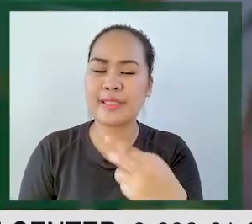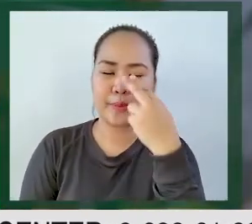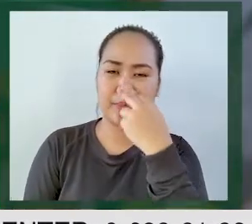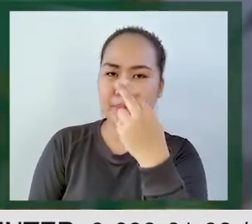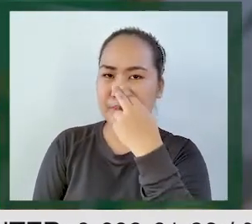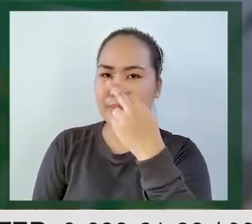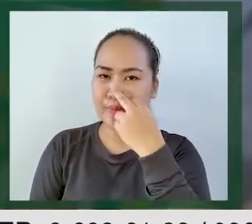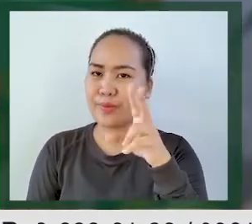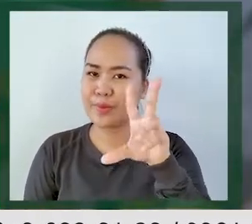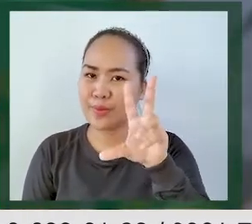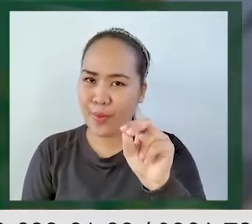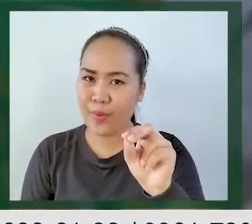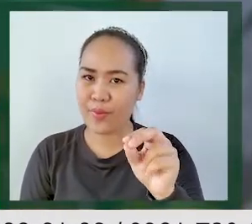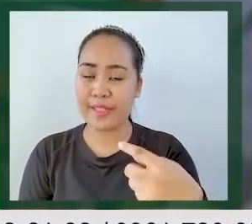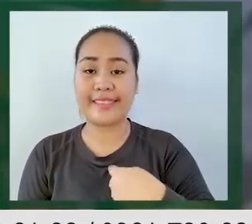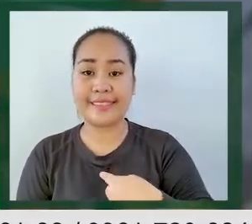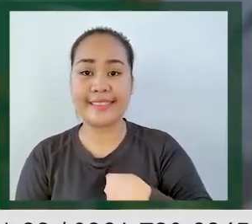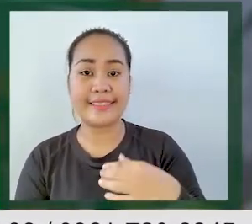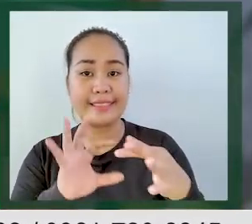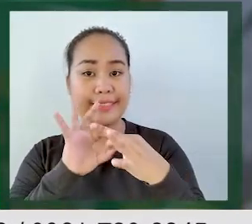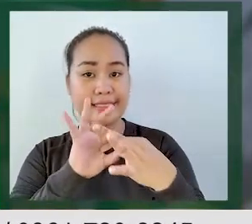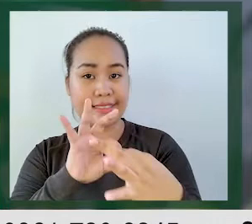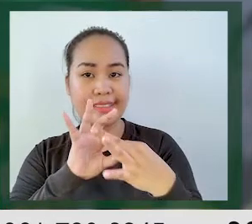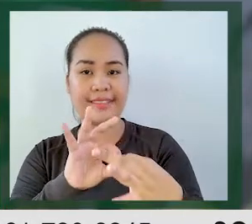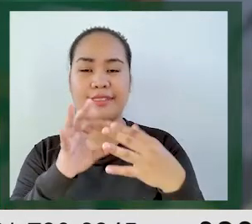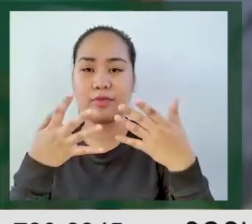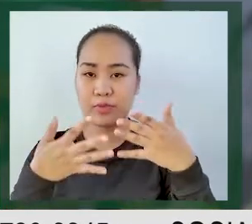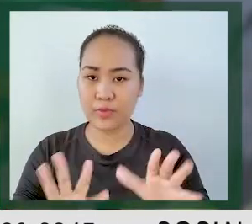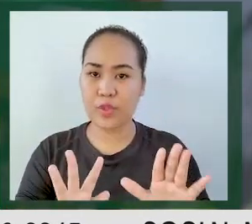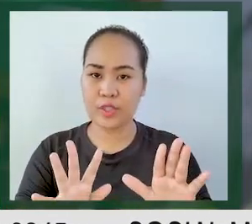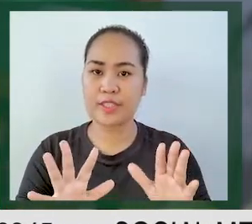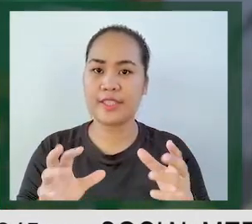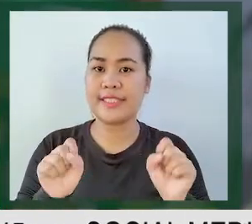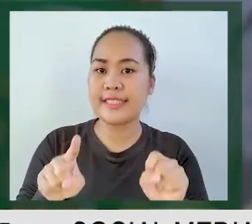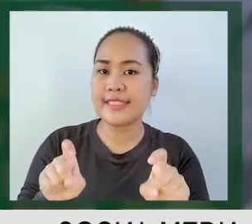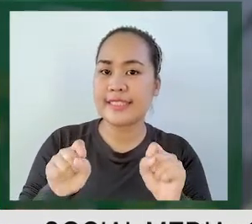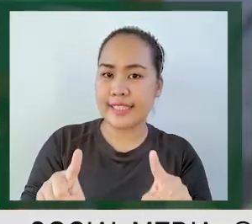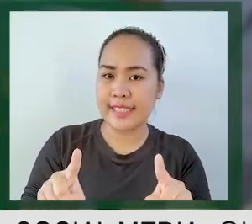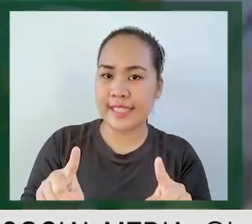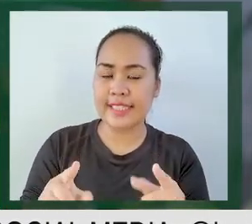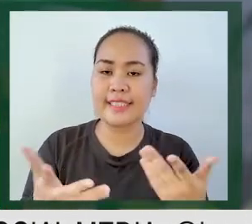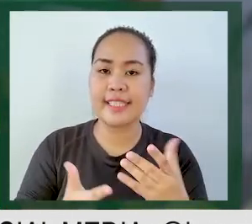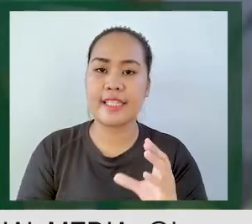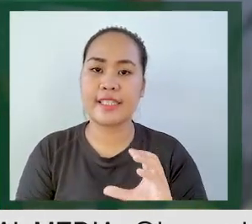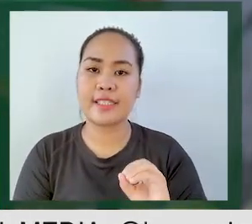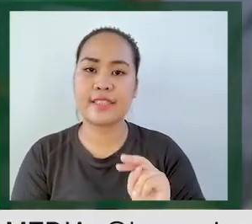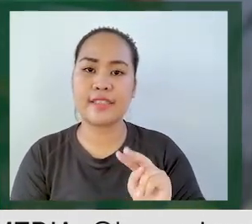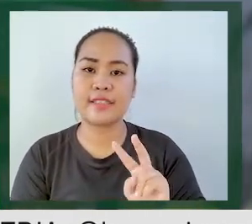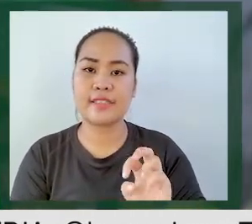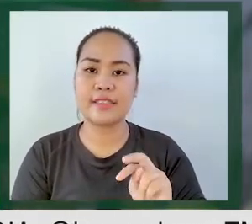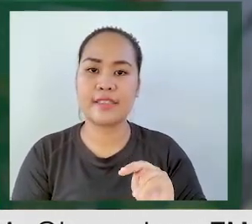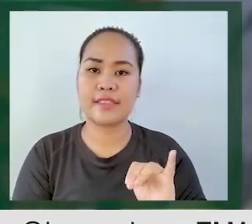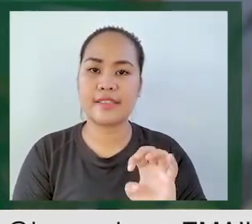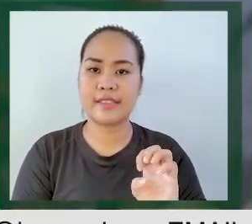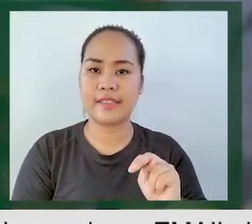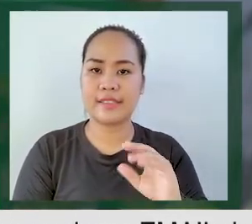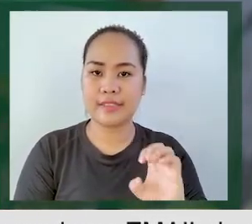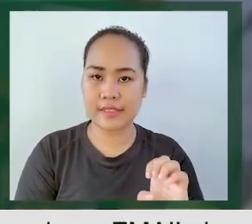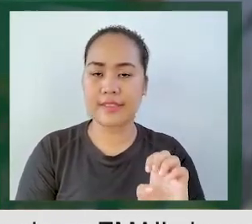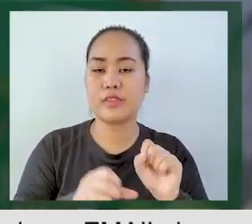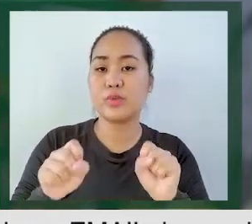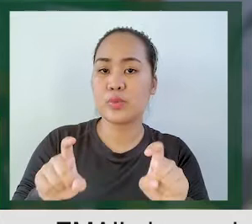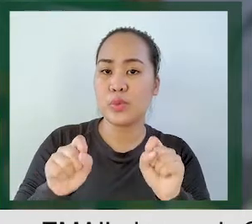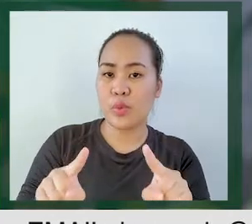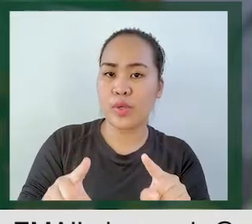mga tindahan, no, ng pagkain dito po sa ating barangay, particularly yung mga convenience stores and fast food